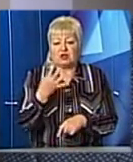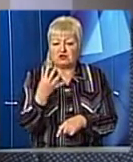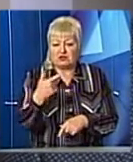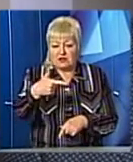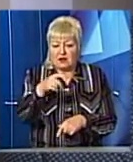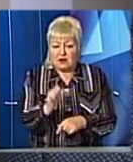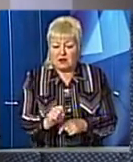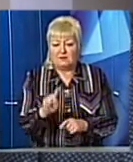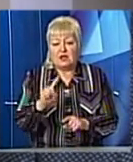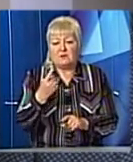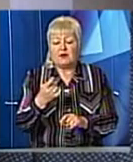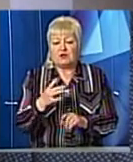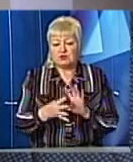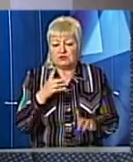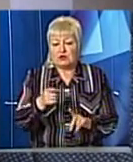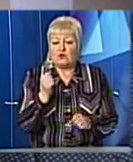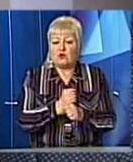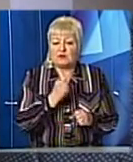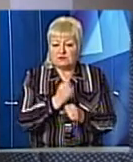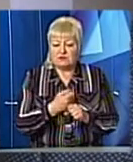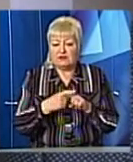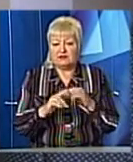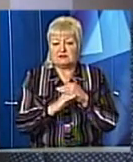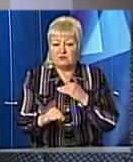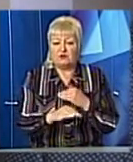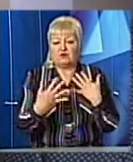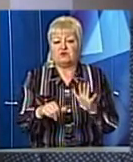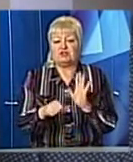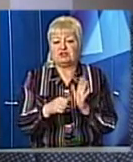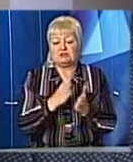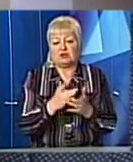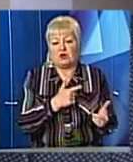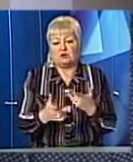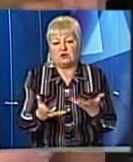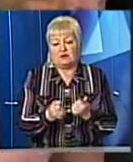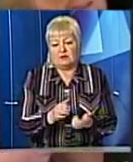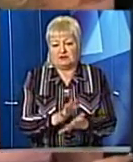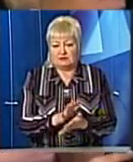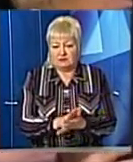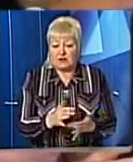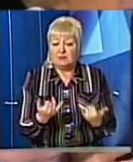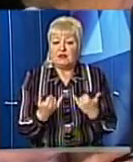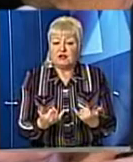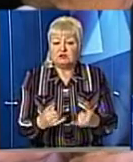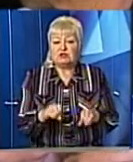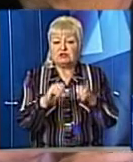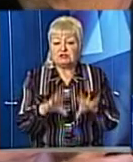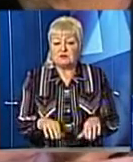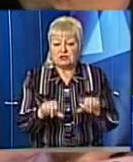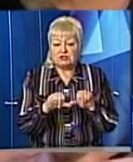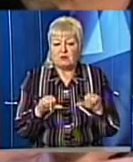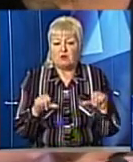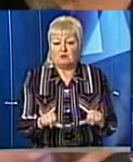першочергово опрацювали їх, і з тих полігонів вже є 6, які готові приймати сміття. Сьогоднішнім рішенням